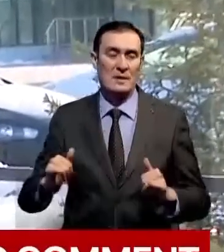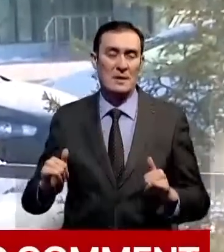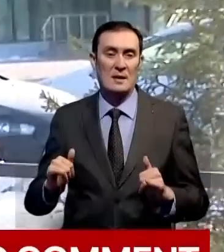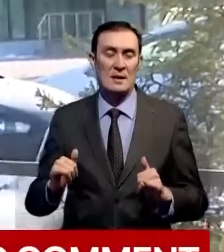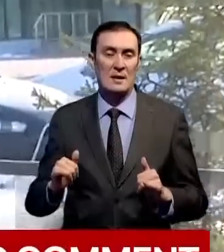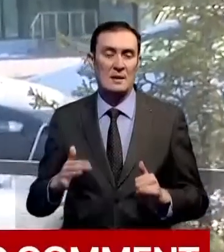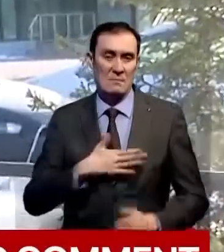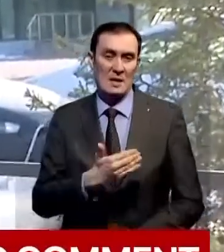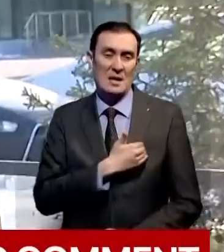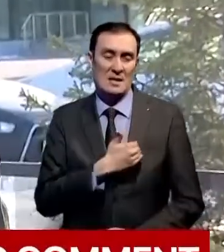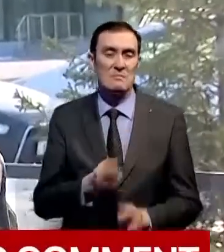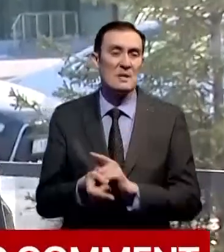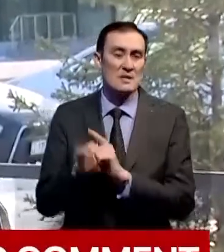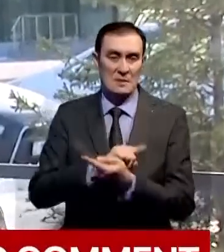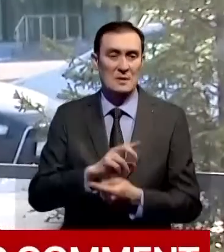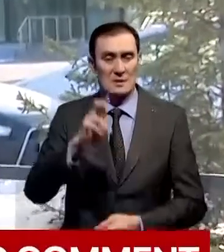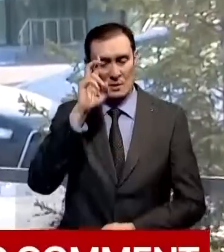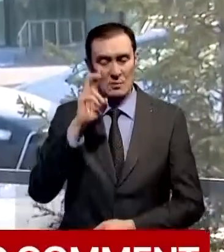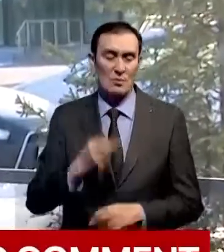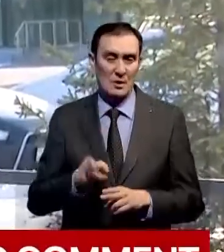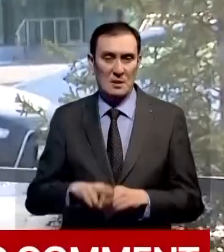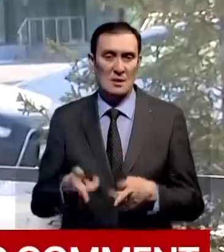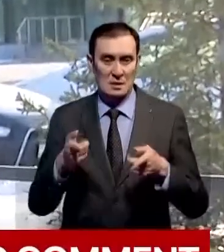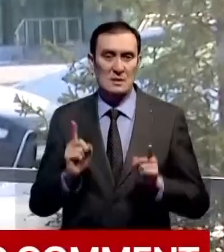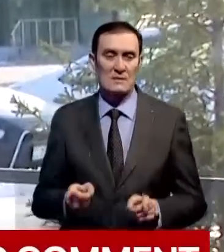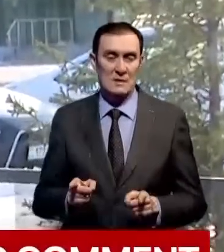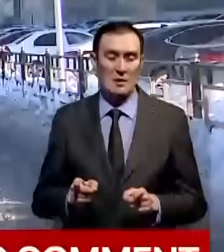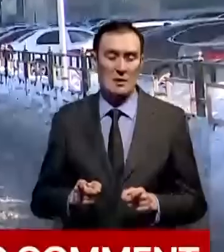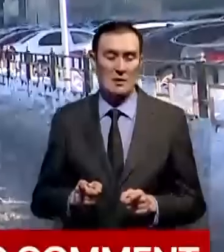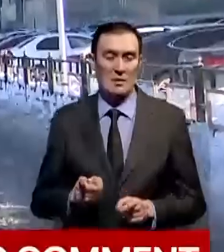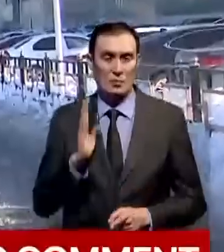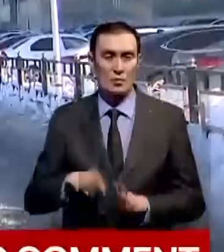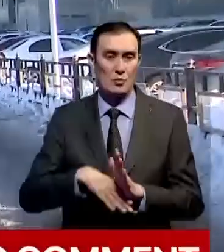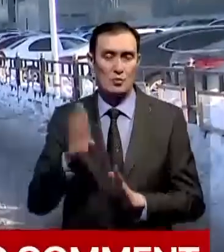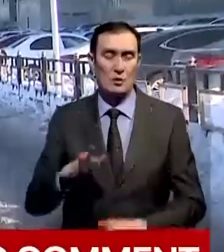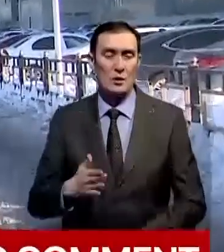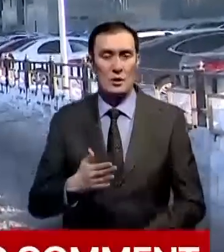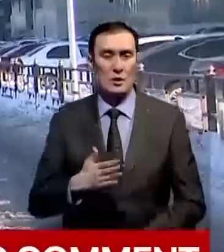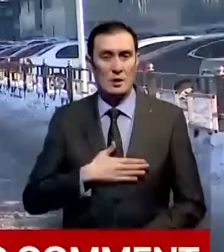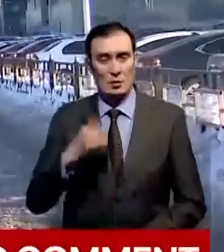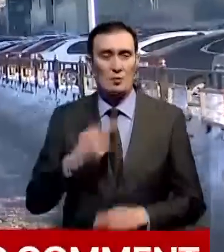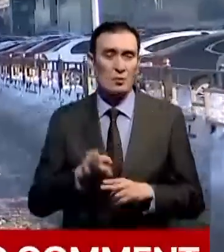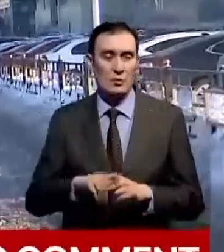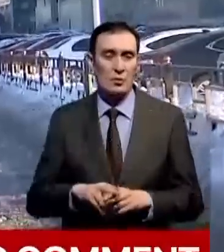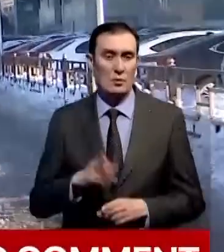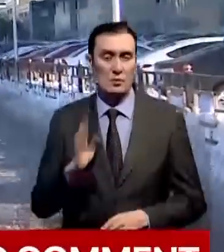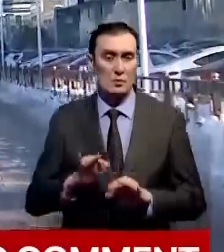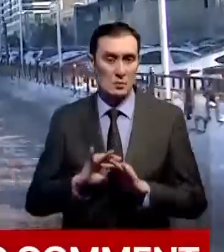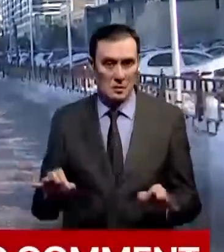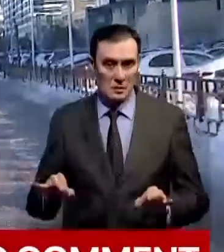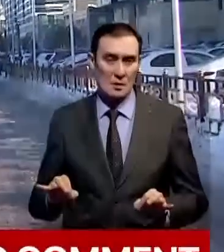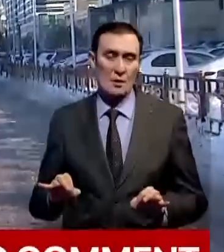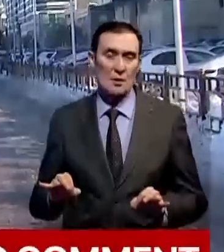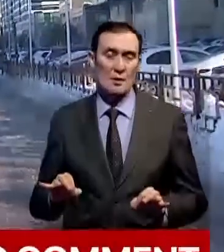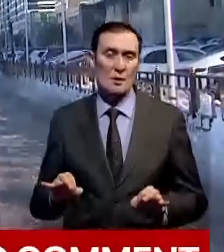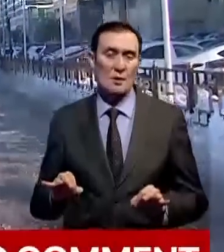созидать. Мы хотим изменить страну, это действительно, и делать только лучше. Да, я думаю, это классно, это прям как